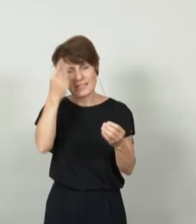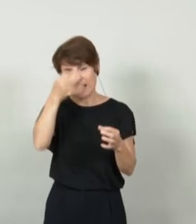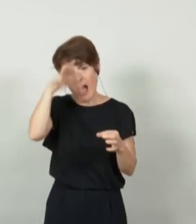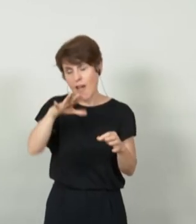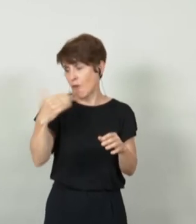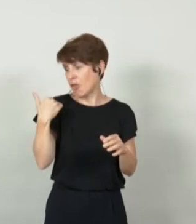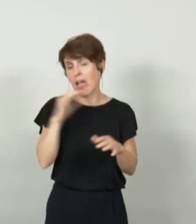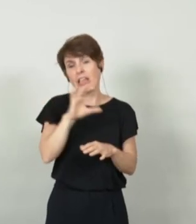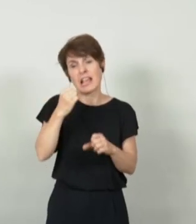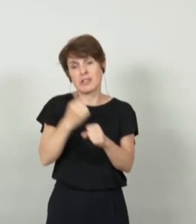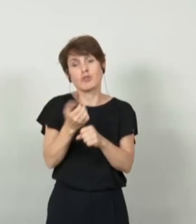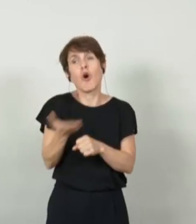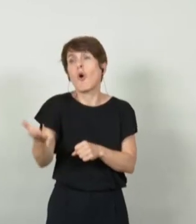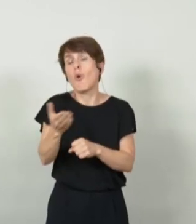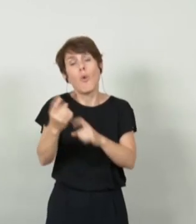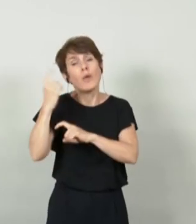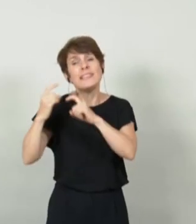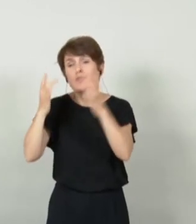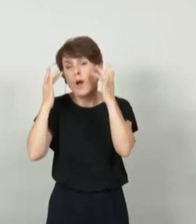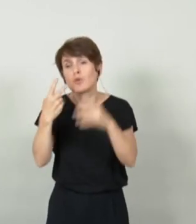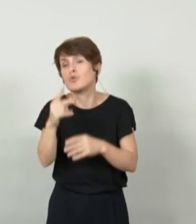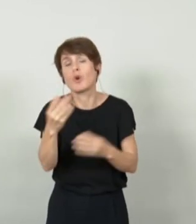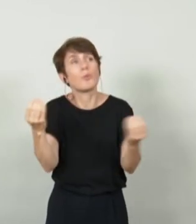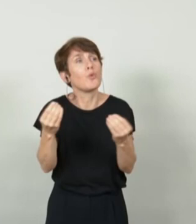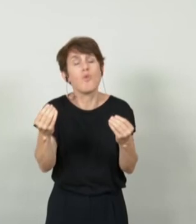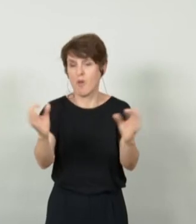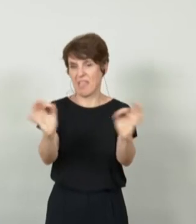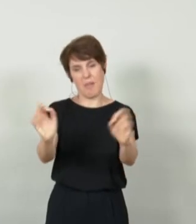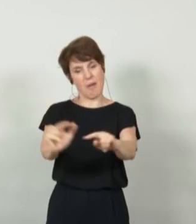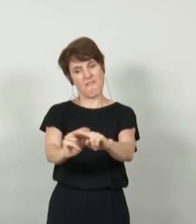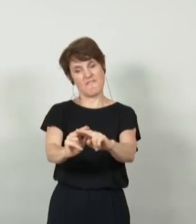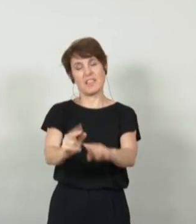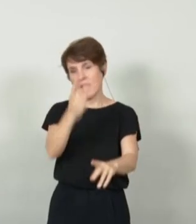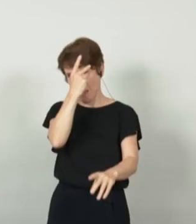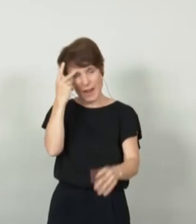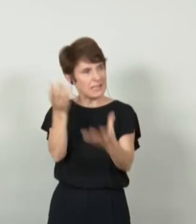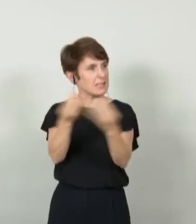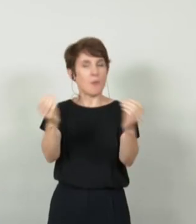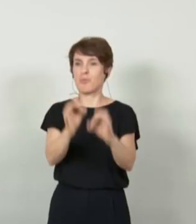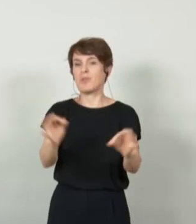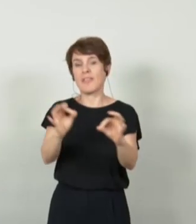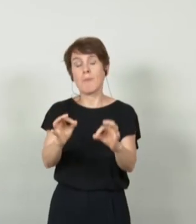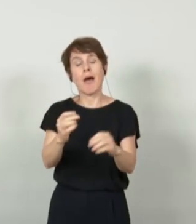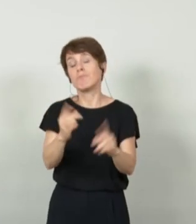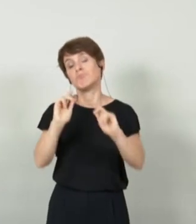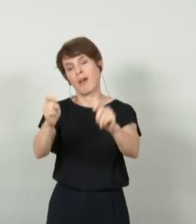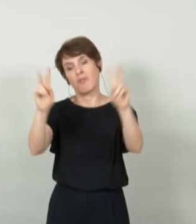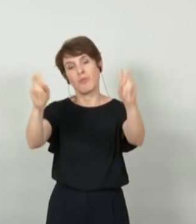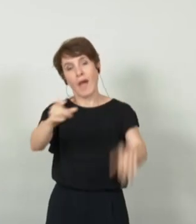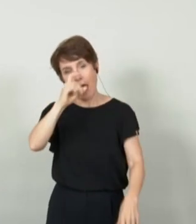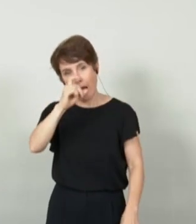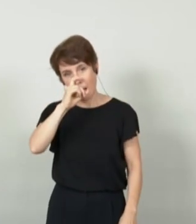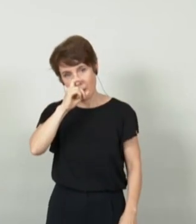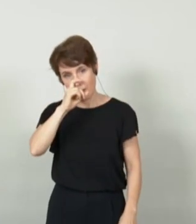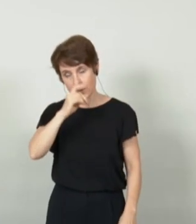est-ce qu'ils ont une histoire une culture non ils n'en n'ont pas il n'y a pas de palestinien il y a juste des Arabes ses propos étaient condamnés par la France nous